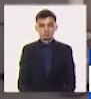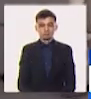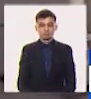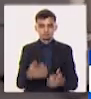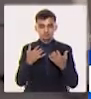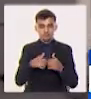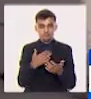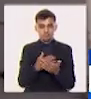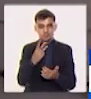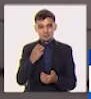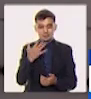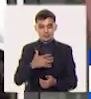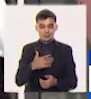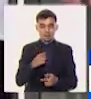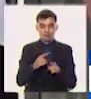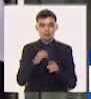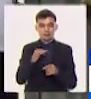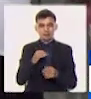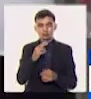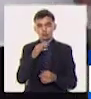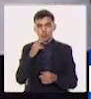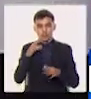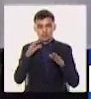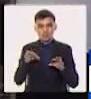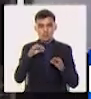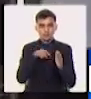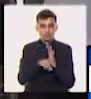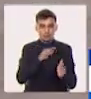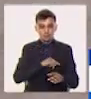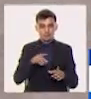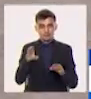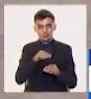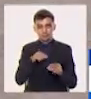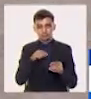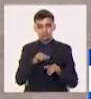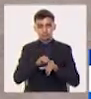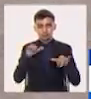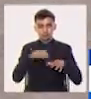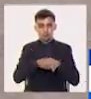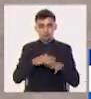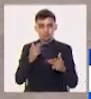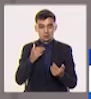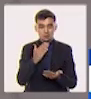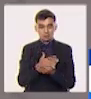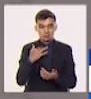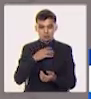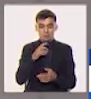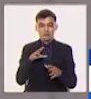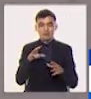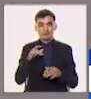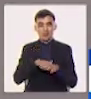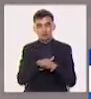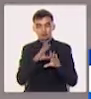Шамамен 350 адам бар. Халыққа қызмет көрсету орталығындағылар болса, келушілер санының күрт артқанын растап отыр. Халықты сабырға